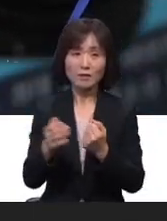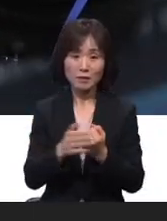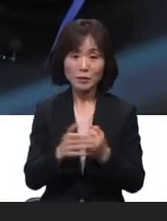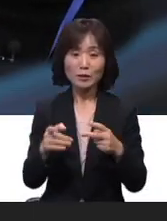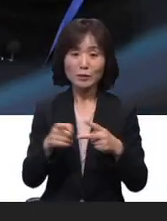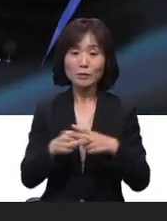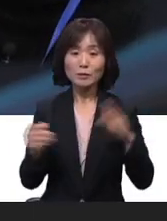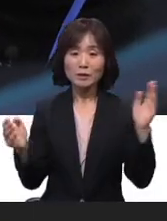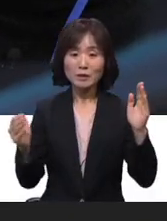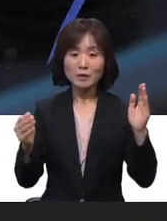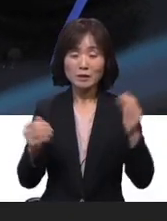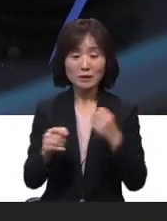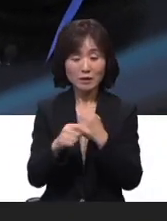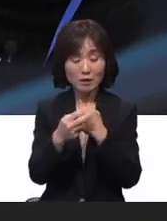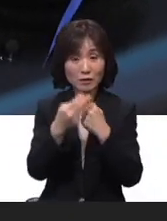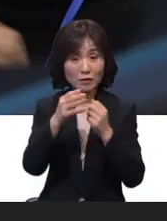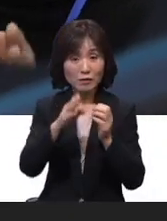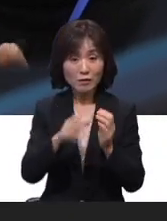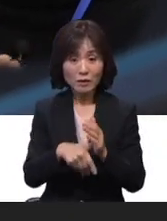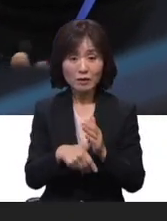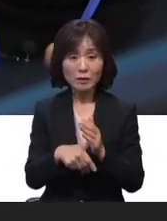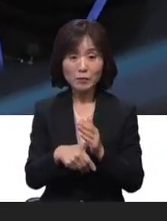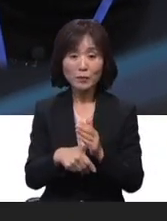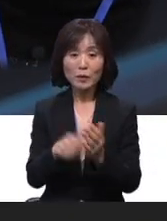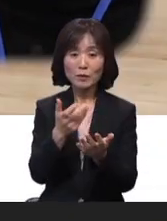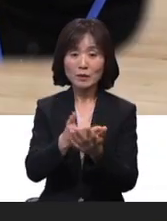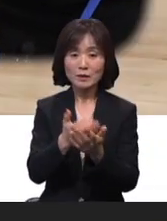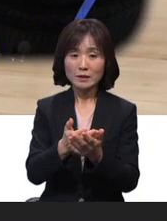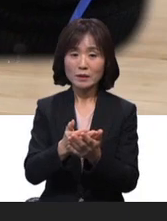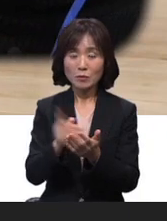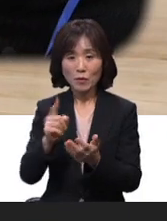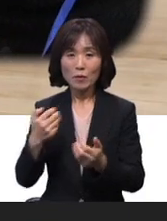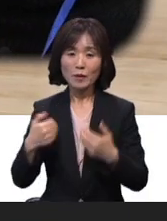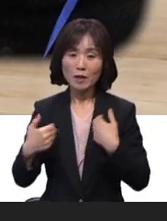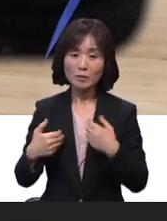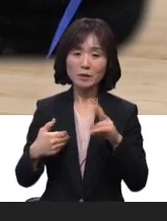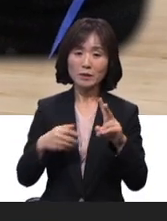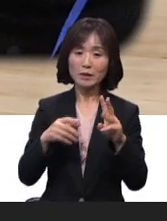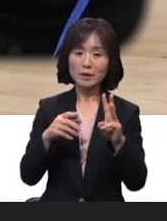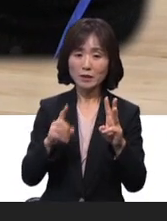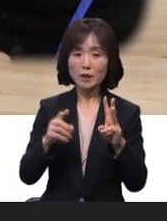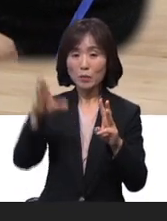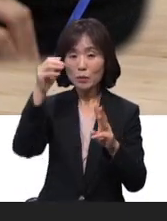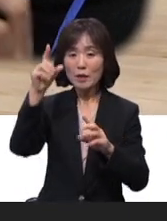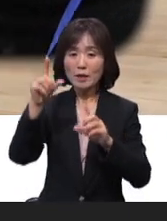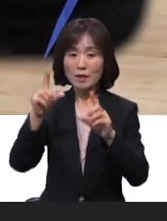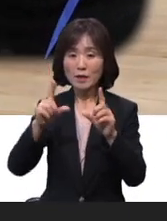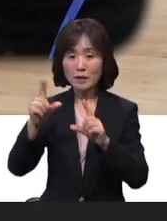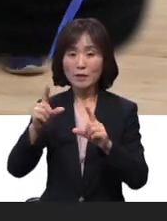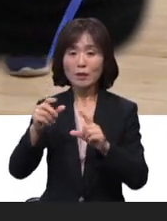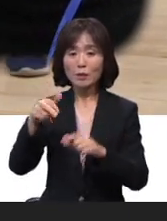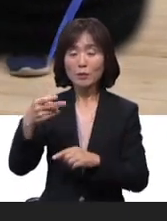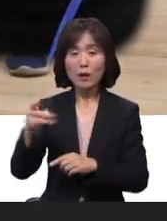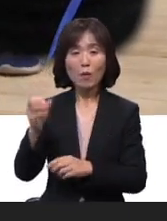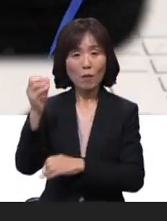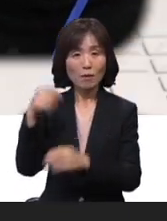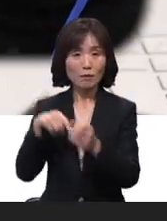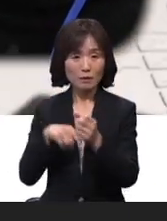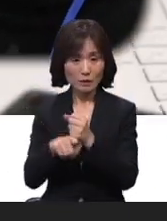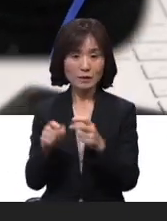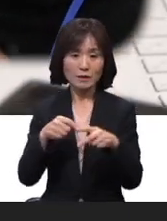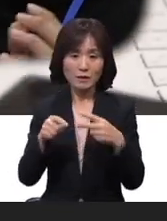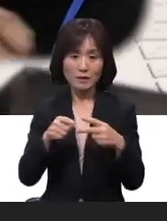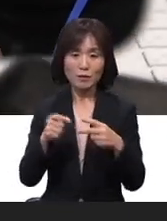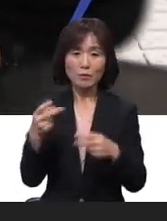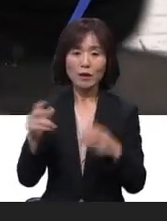이제 초등학생들이 저학년일 때는 이 콘텐츠 뭐 게임이든 3D 모델링이든 그 코딩의 원리 이해